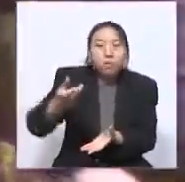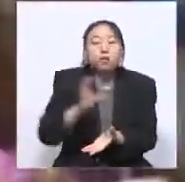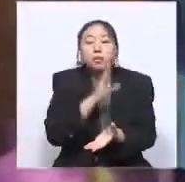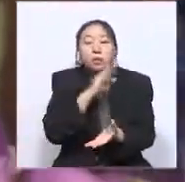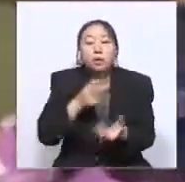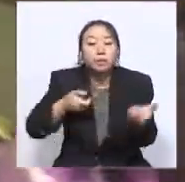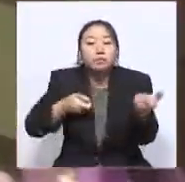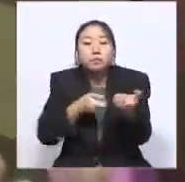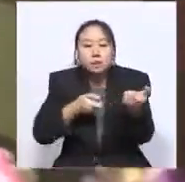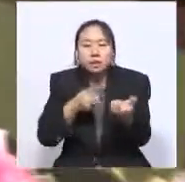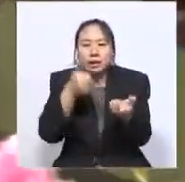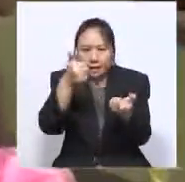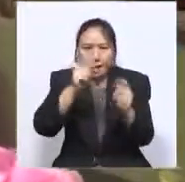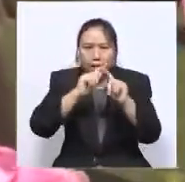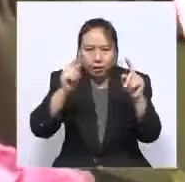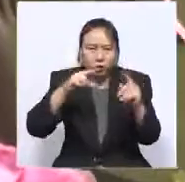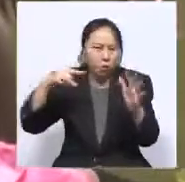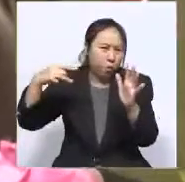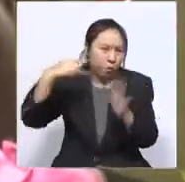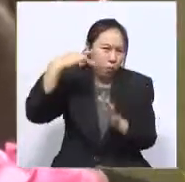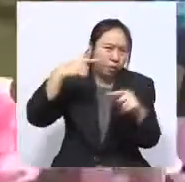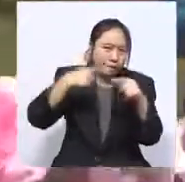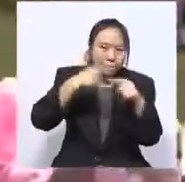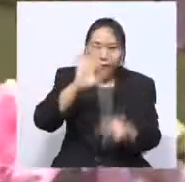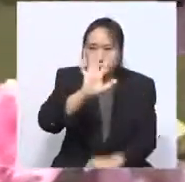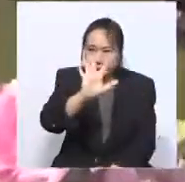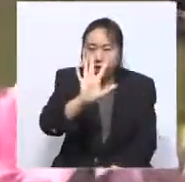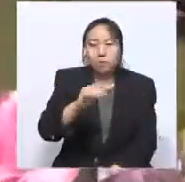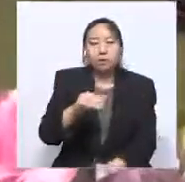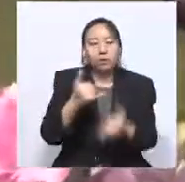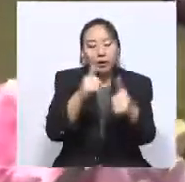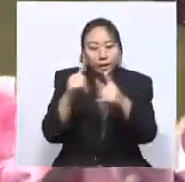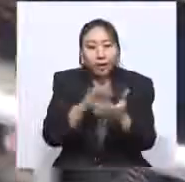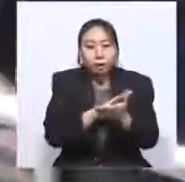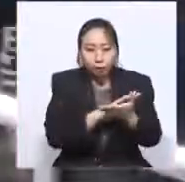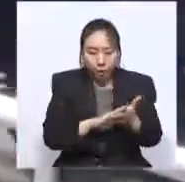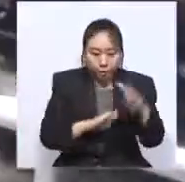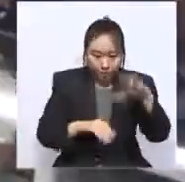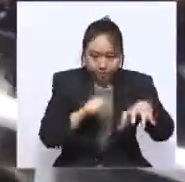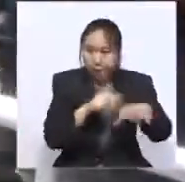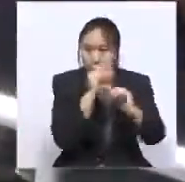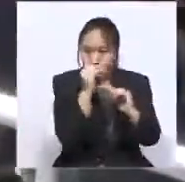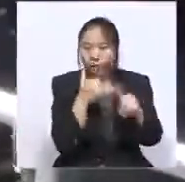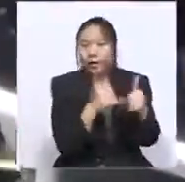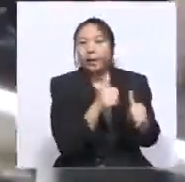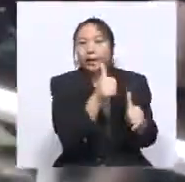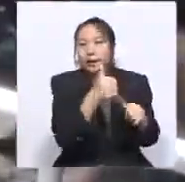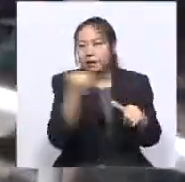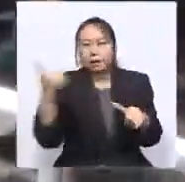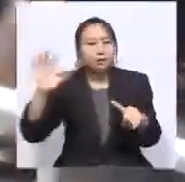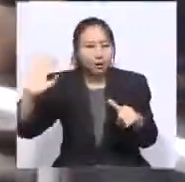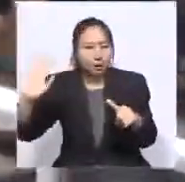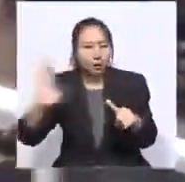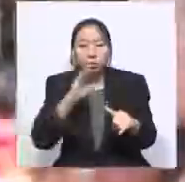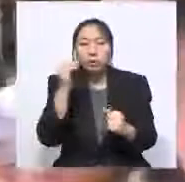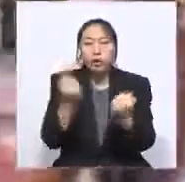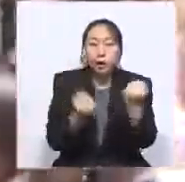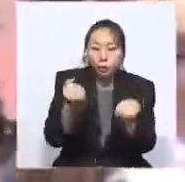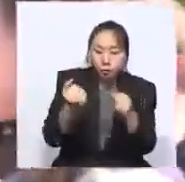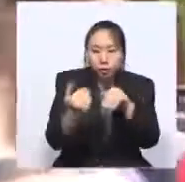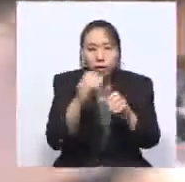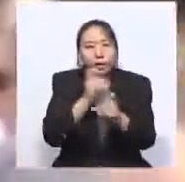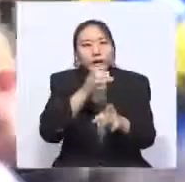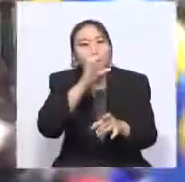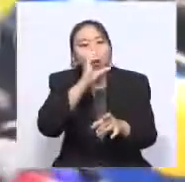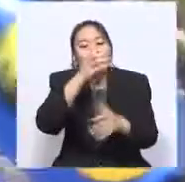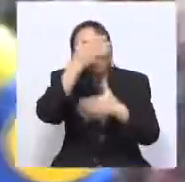ไม่เป็นปืนฉีดน้ำแรงดันสูงเล่นน้ำอย่างสุภาพในพื้นที่ที่กำหนดหากจะใช้รถใช้ถนนก็ต้องเมาไม่ขับมีน้ำใจให้แ